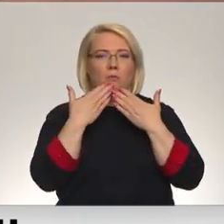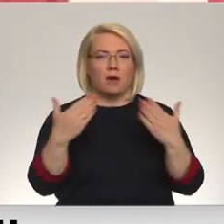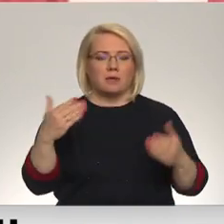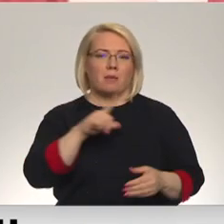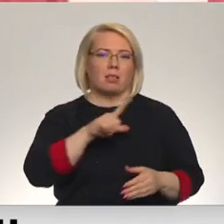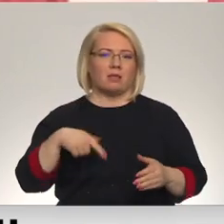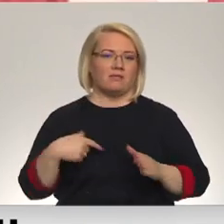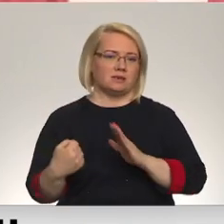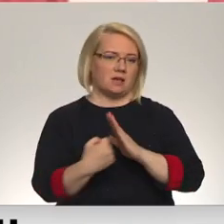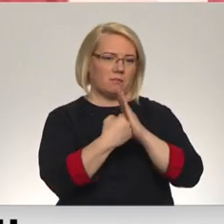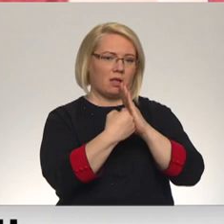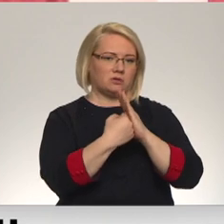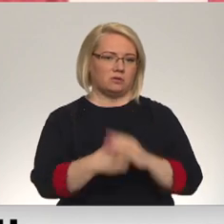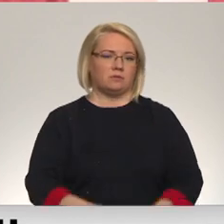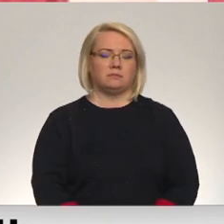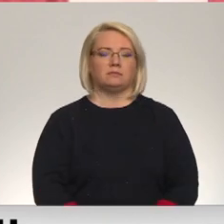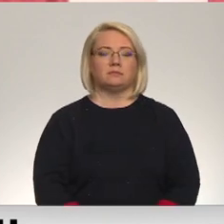atbalstu.